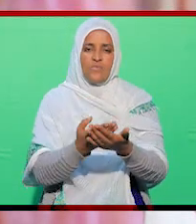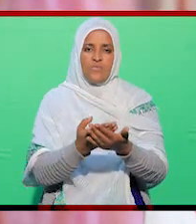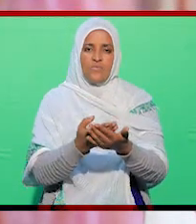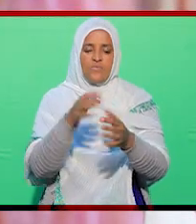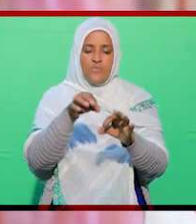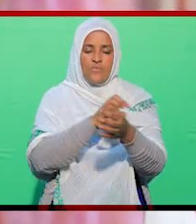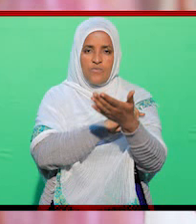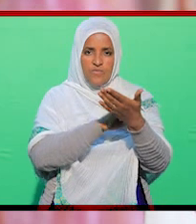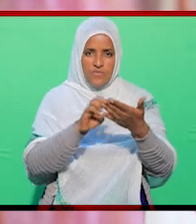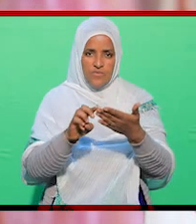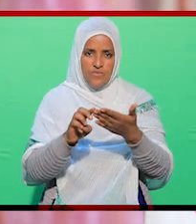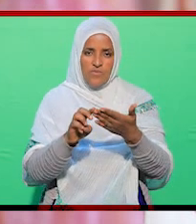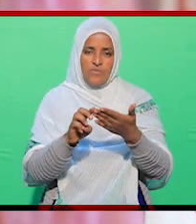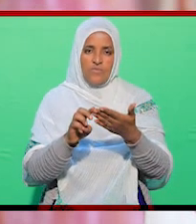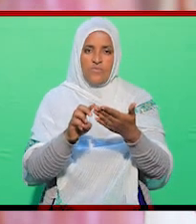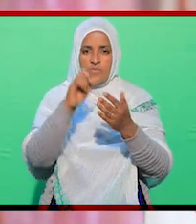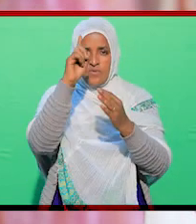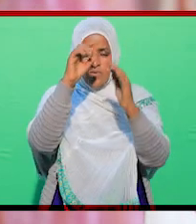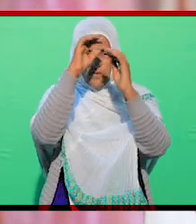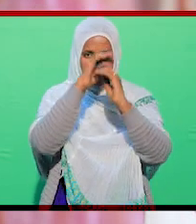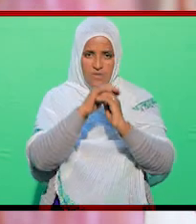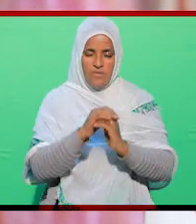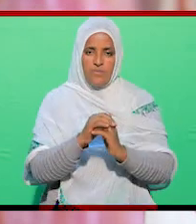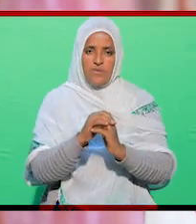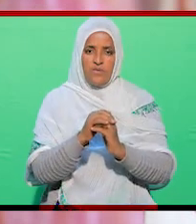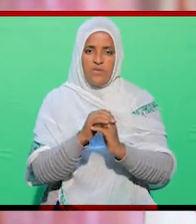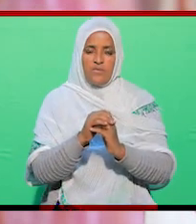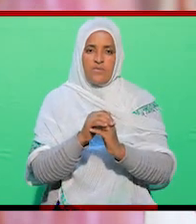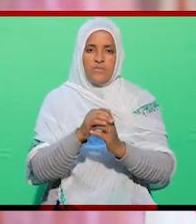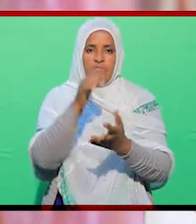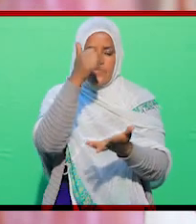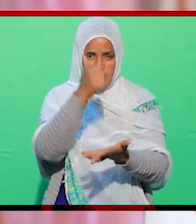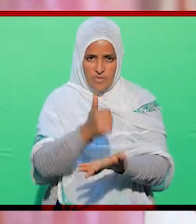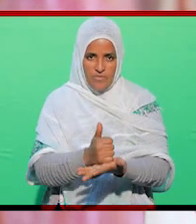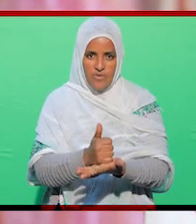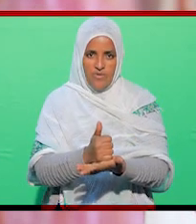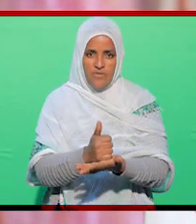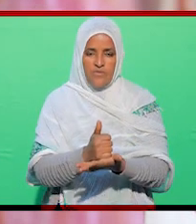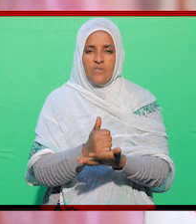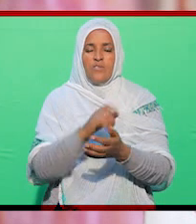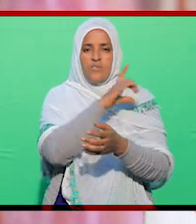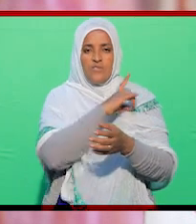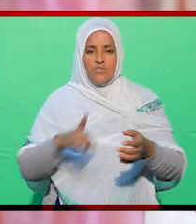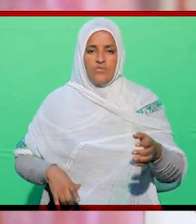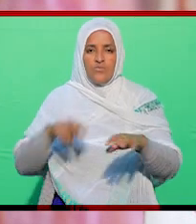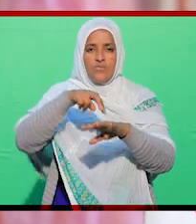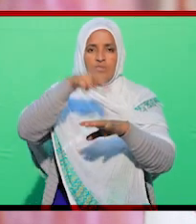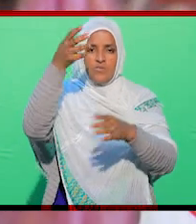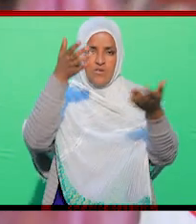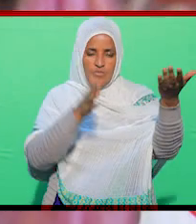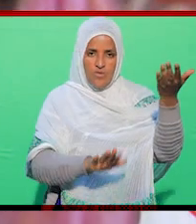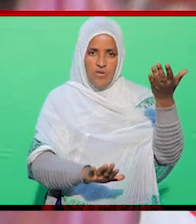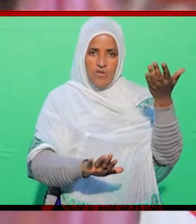በስመ አብ ወወልድ ወመንፈስ ቅዱስ አሐዱ አምላክ